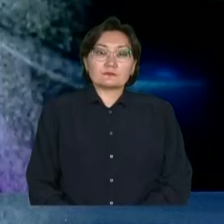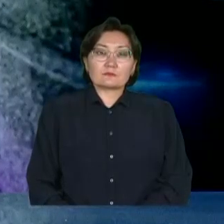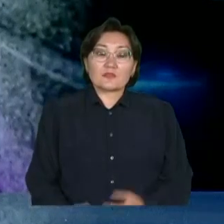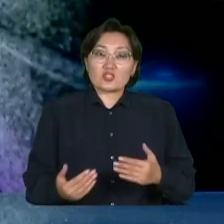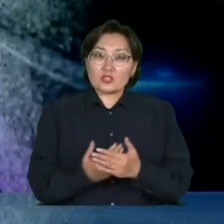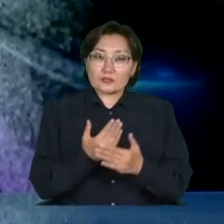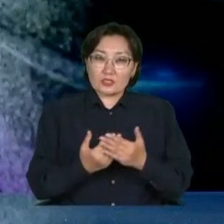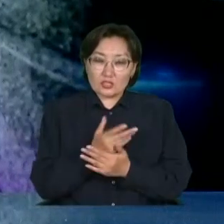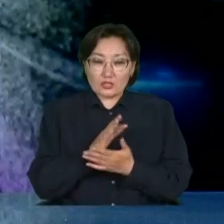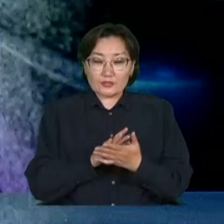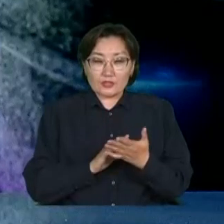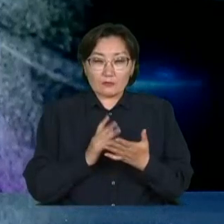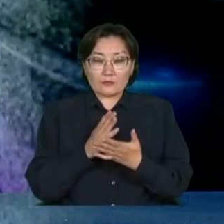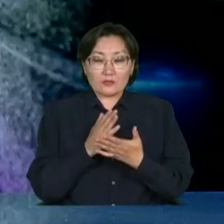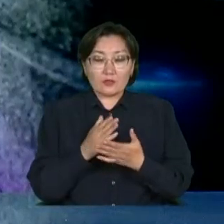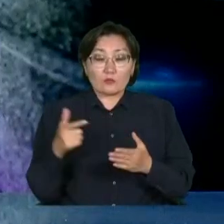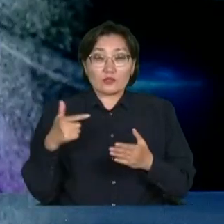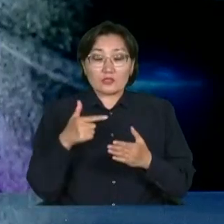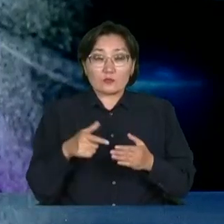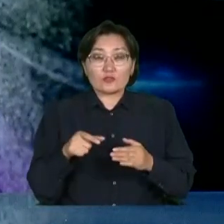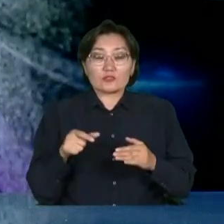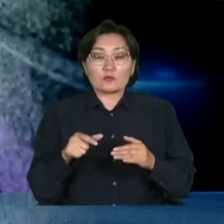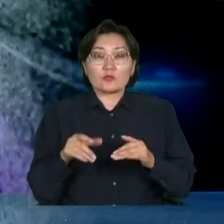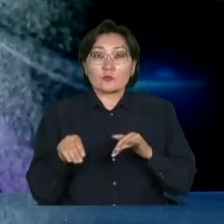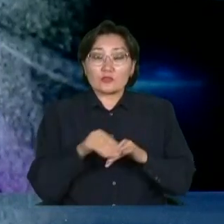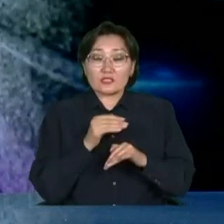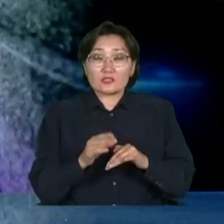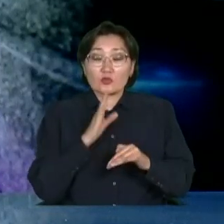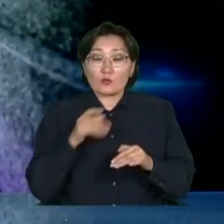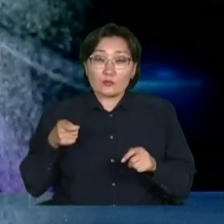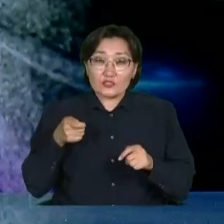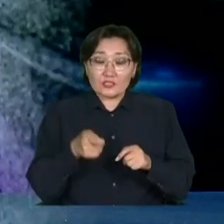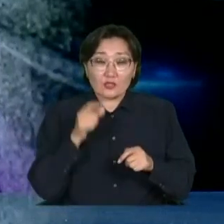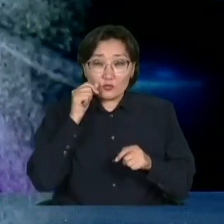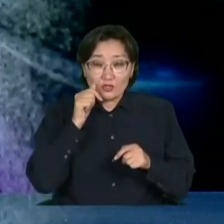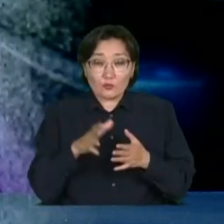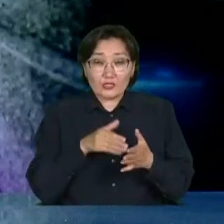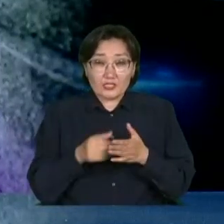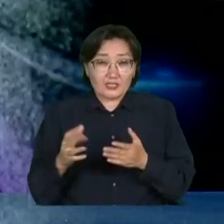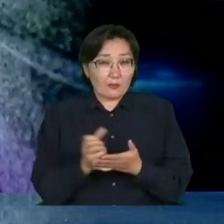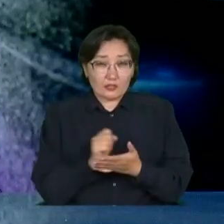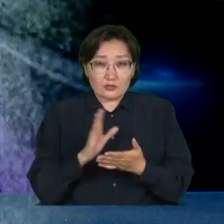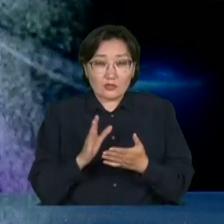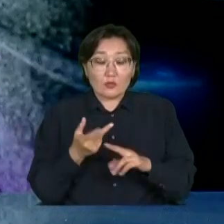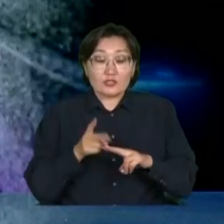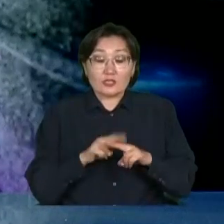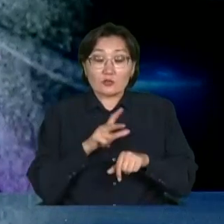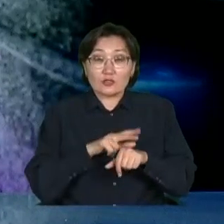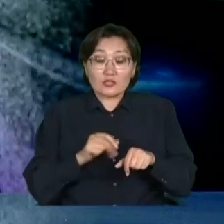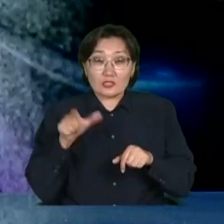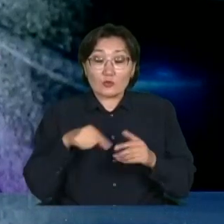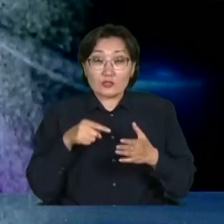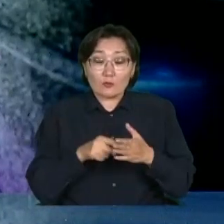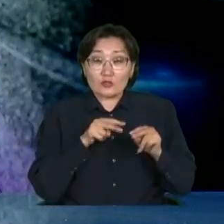Келе эфирде жаңалықтар. Атырауда азаматтық некедегі әйеліне пышақ сұққан азамат әлі табылған жоқ. Сондықтан полиция